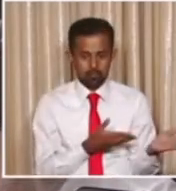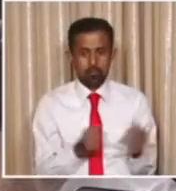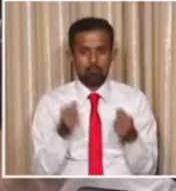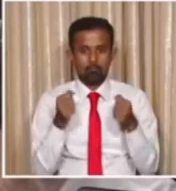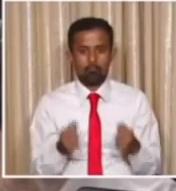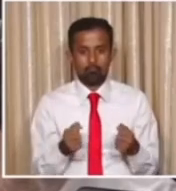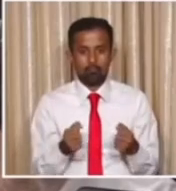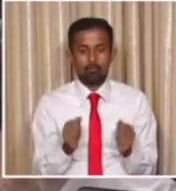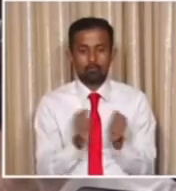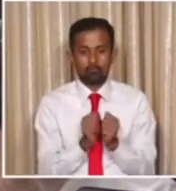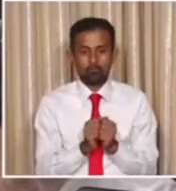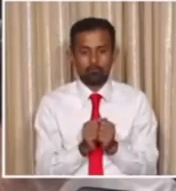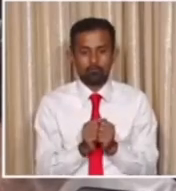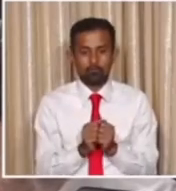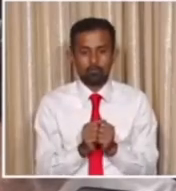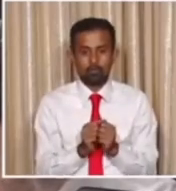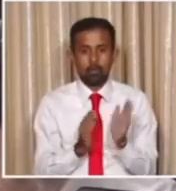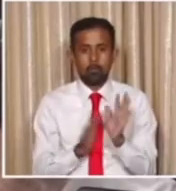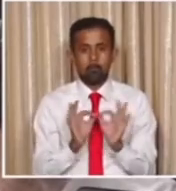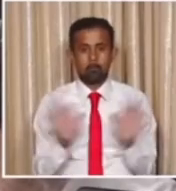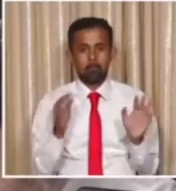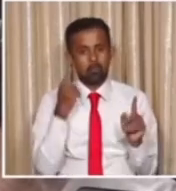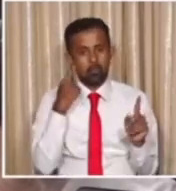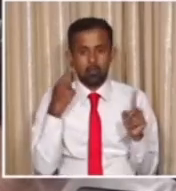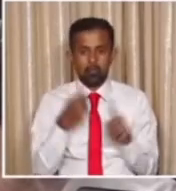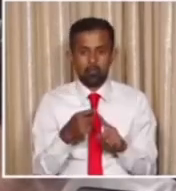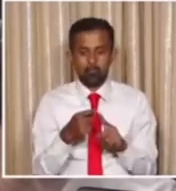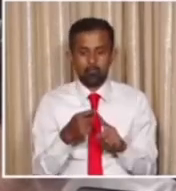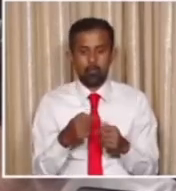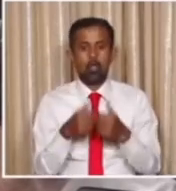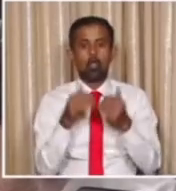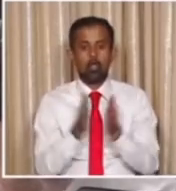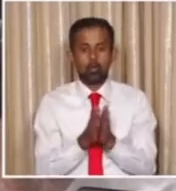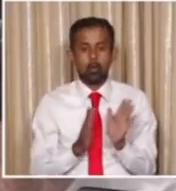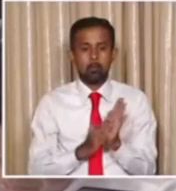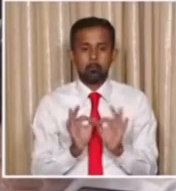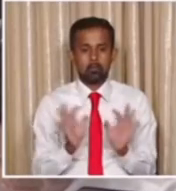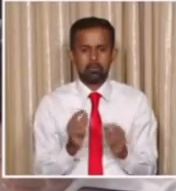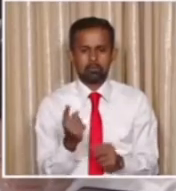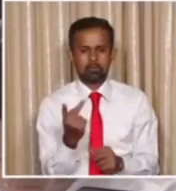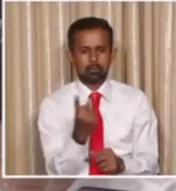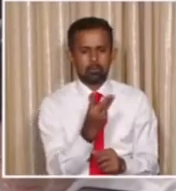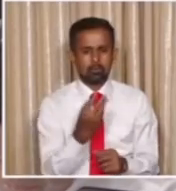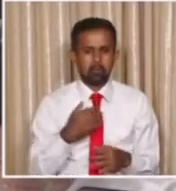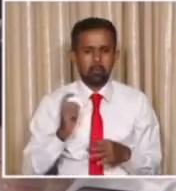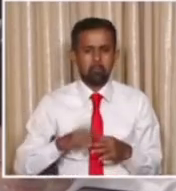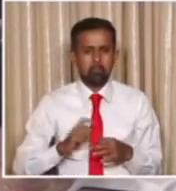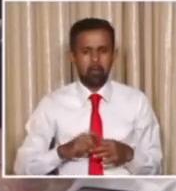ඒ සම්බන්ධව කටයුතු කරන මාධ්‍ය සම්බන්ධවත් සියලු මාධ්‍ය නුනත් යම් යම් මාධ්‍ය ගැන අපට ප්‍රශ්න